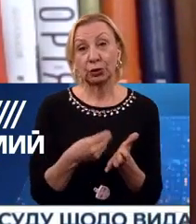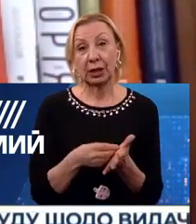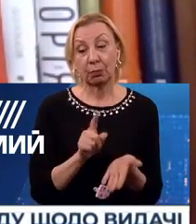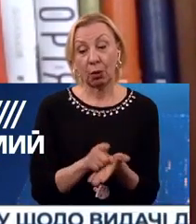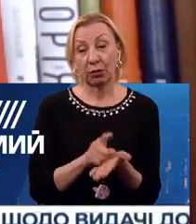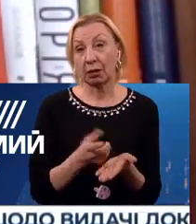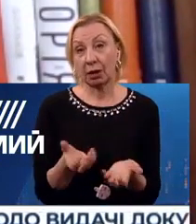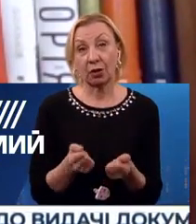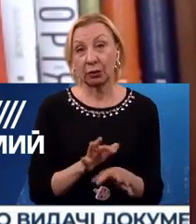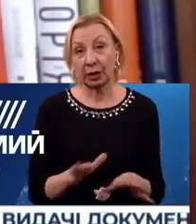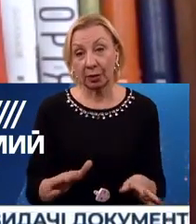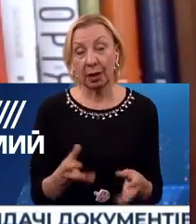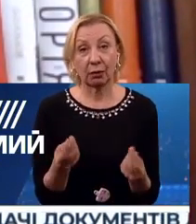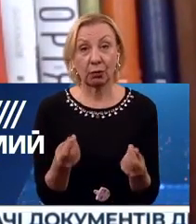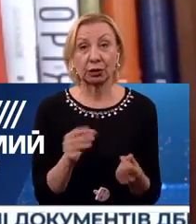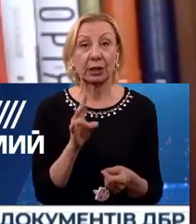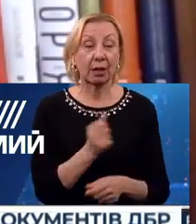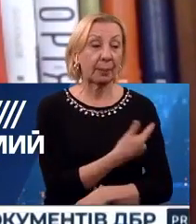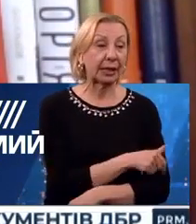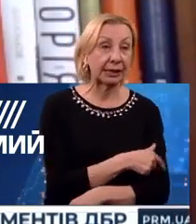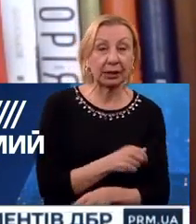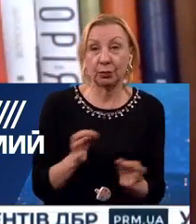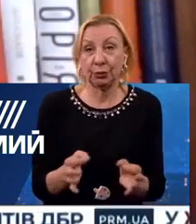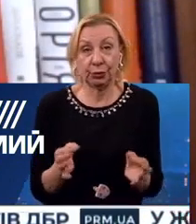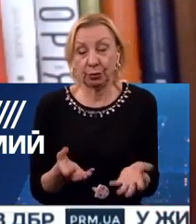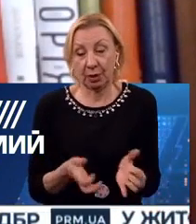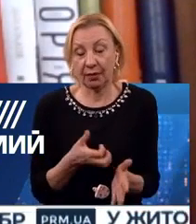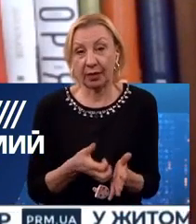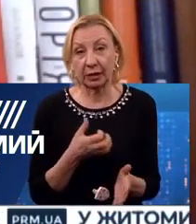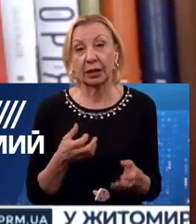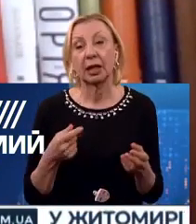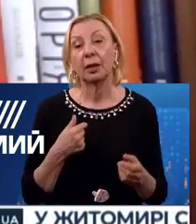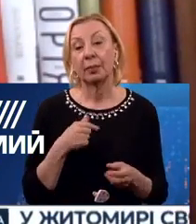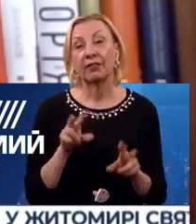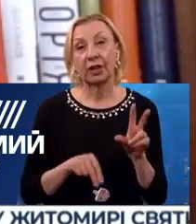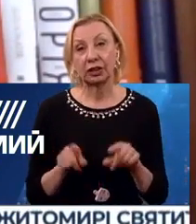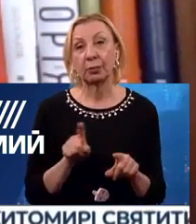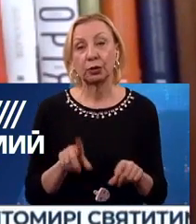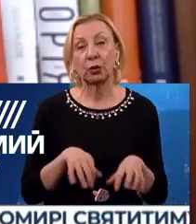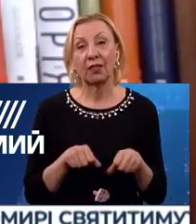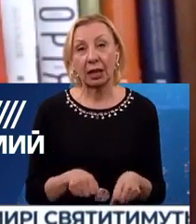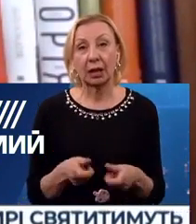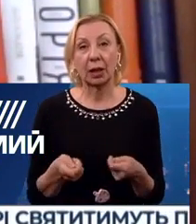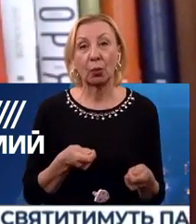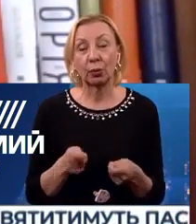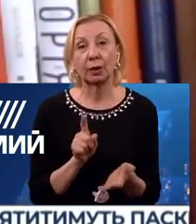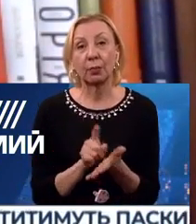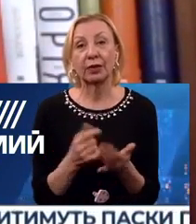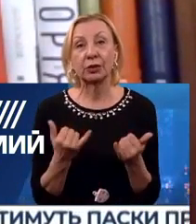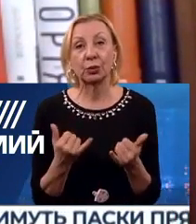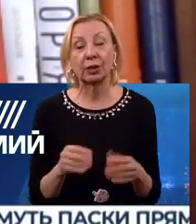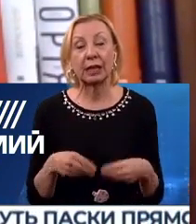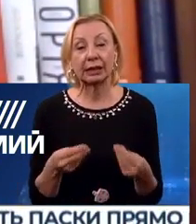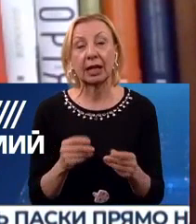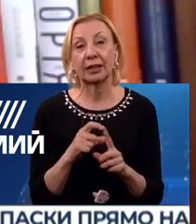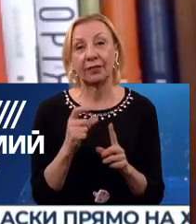коштів ні на медицину, ні на виконання системи зобов'язань держави. Тому ми вважаємо, що влада і уряд повинні сьогодні дати